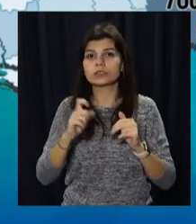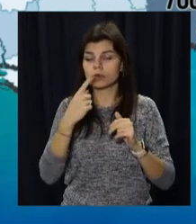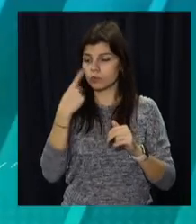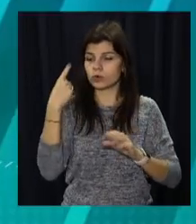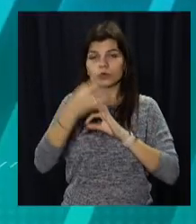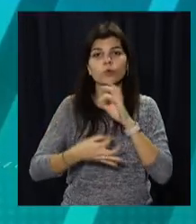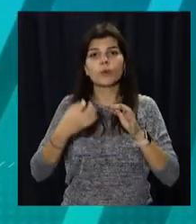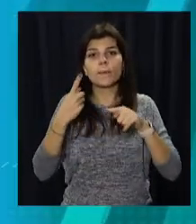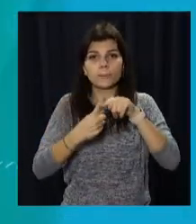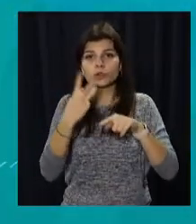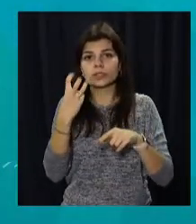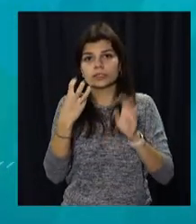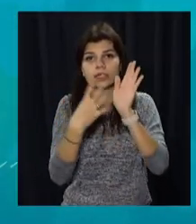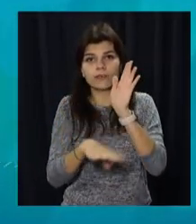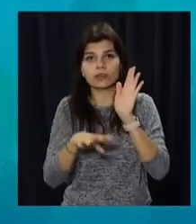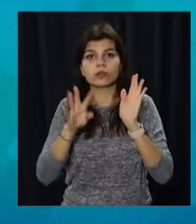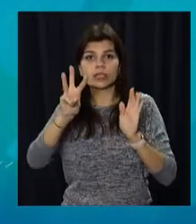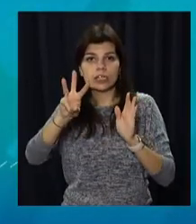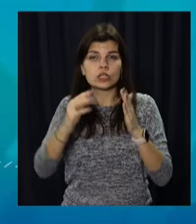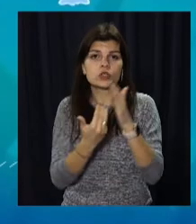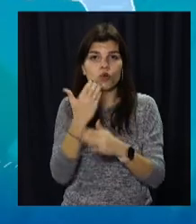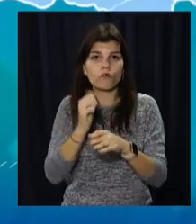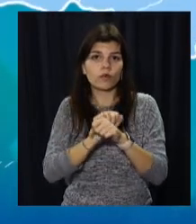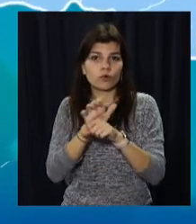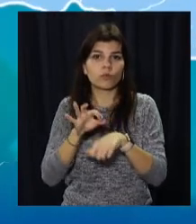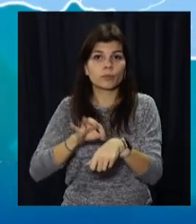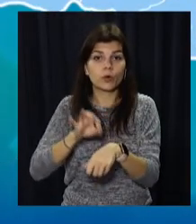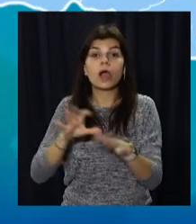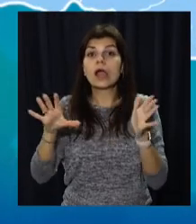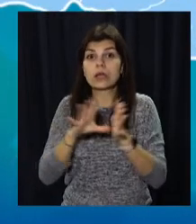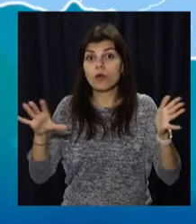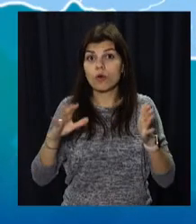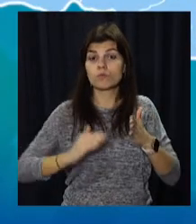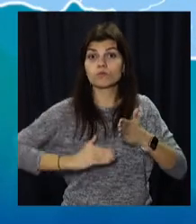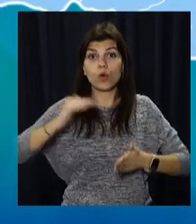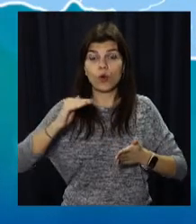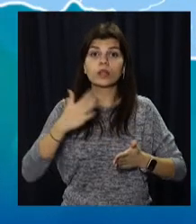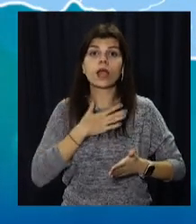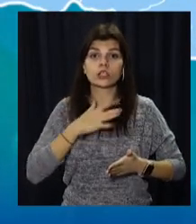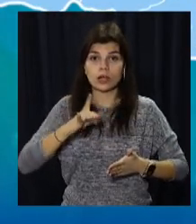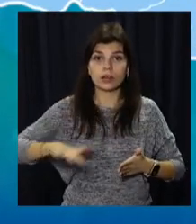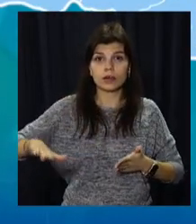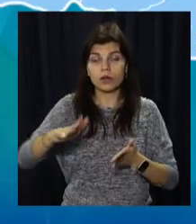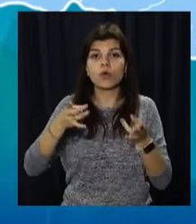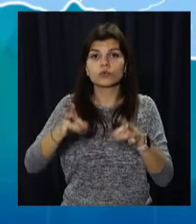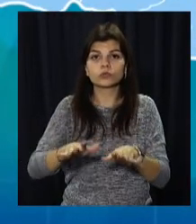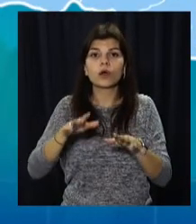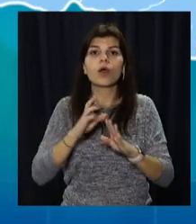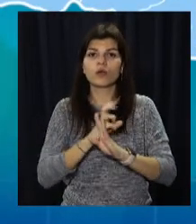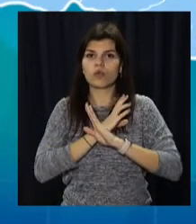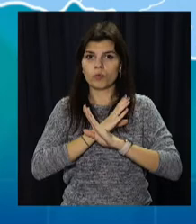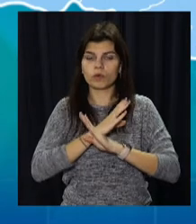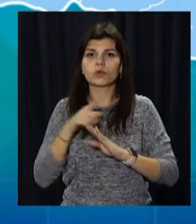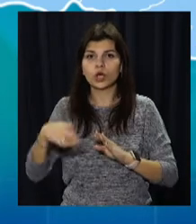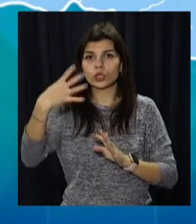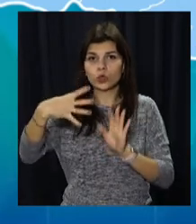минулу добу плюс 393 нові ковід-хворі. Рекордно високою в нашому регіоні залишається кількість померлих,